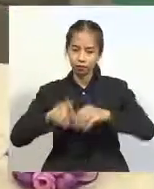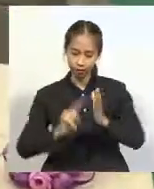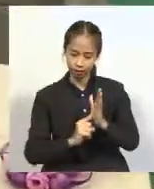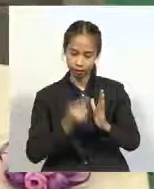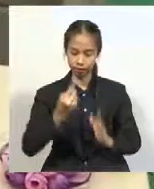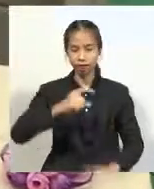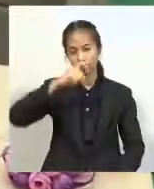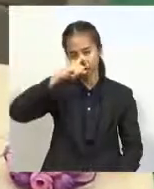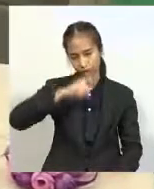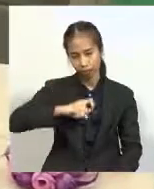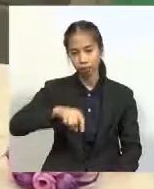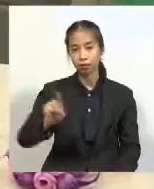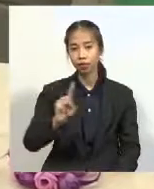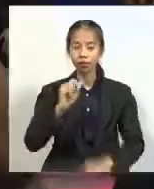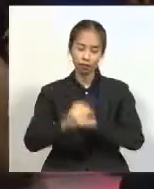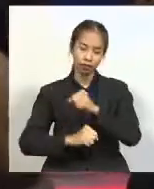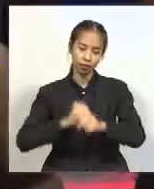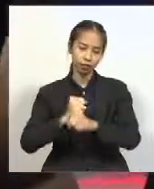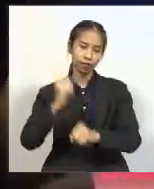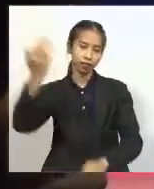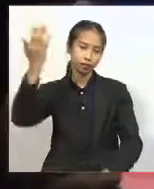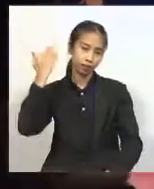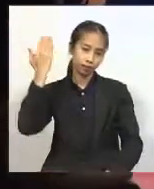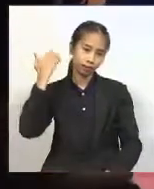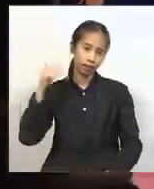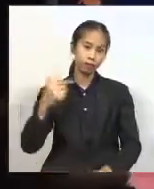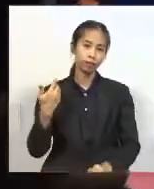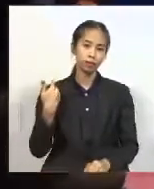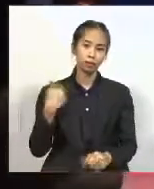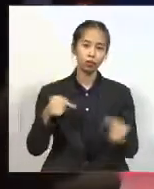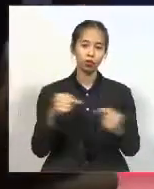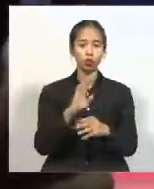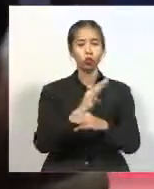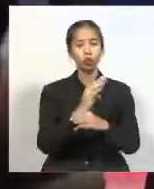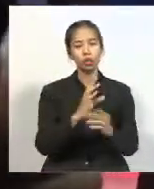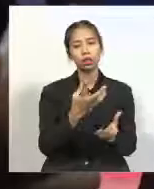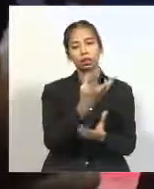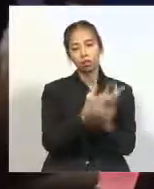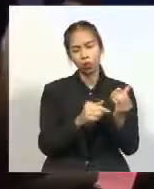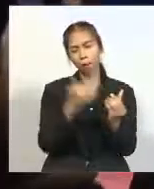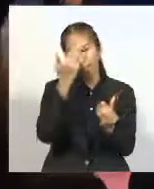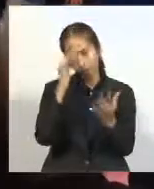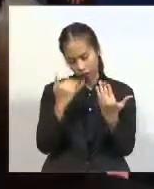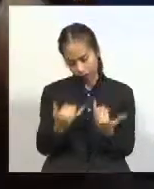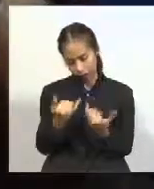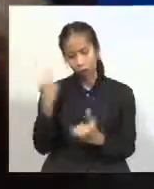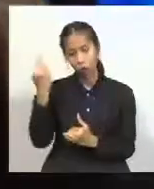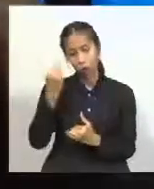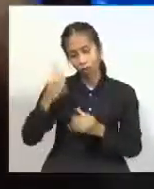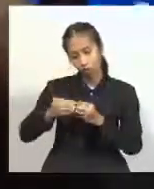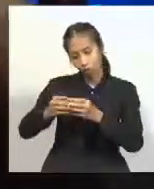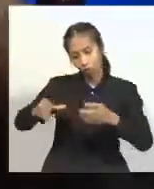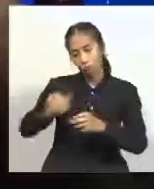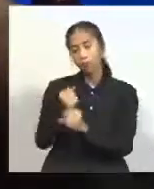ประเทศไทยหลังจากปีที่ผ่านมามีการจับคู่ธุรกิจเนื่องจากว่าการท่องเที่ยวที่ยังขยายตัวได้อย่างต่อเนื่